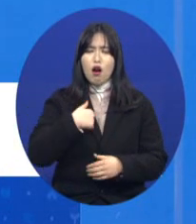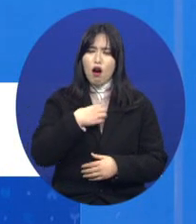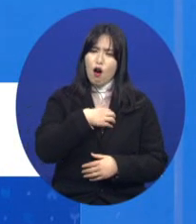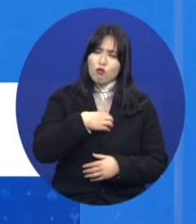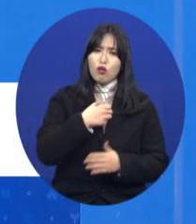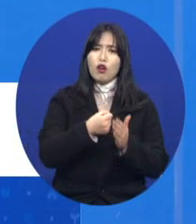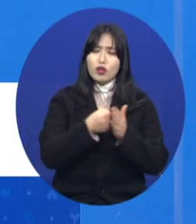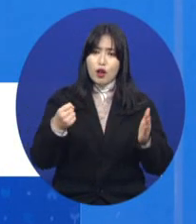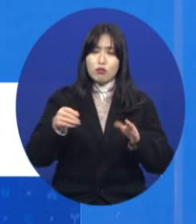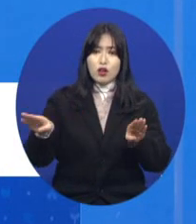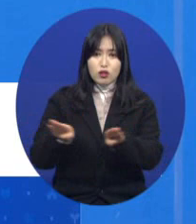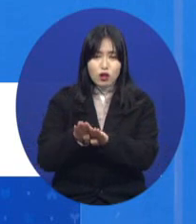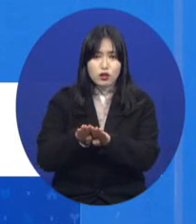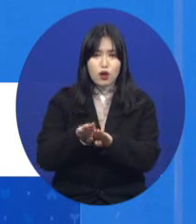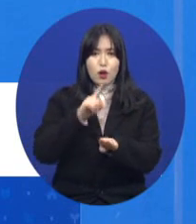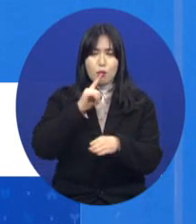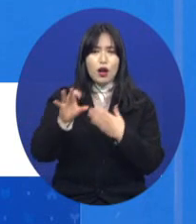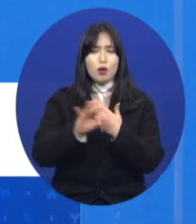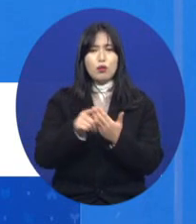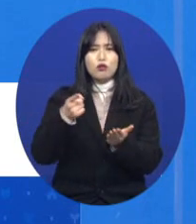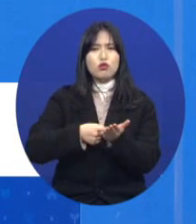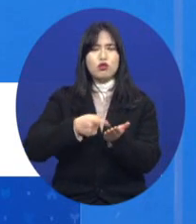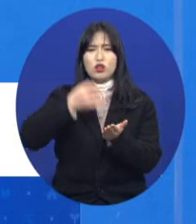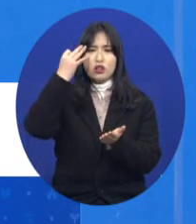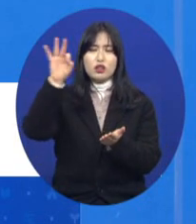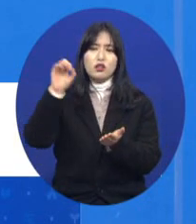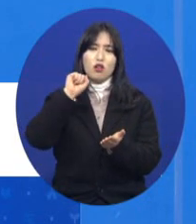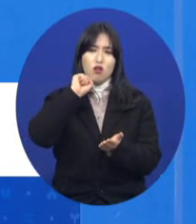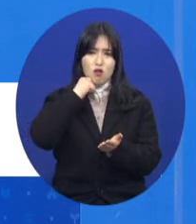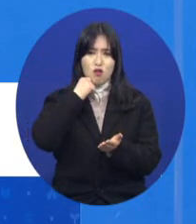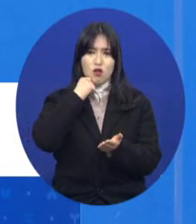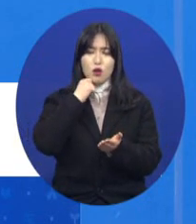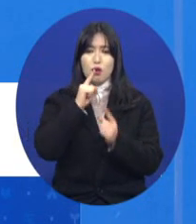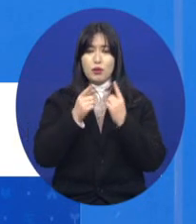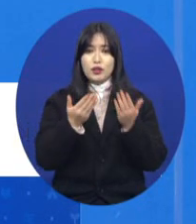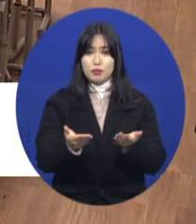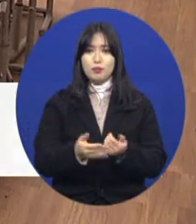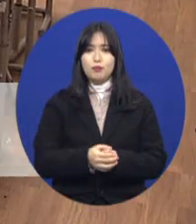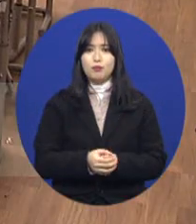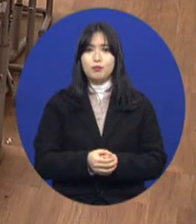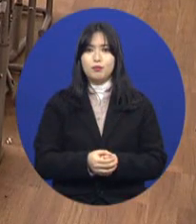인한 결석은 출석으로 인정 되지 않았으면 않음을 말씀드립니다